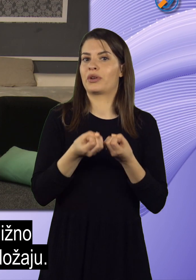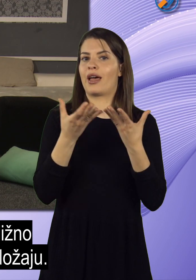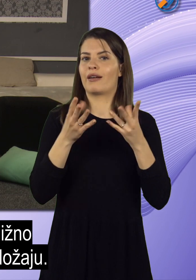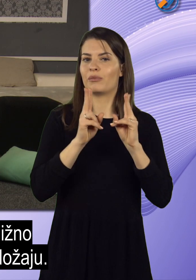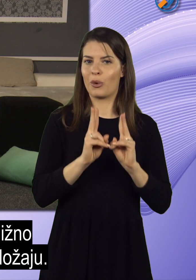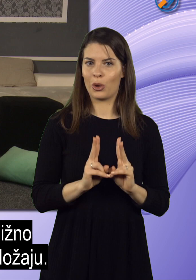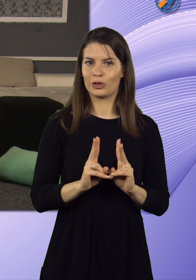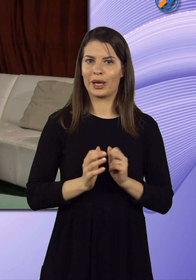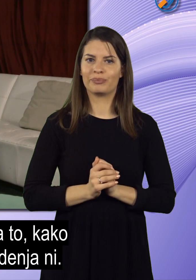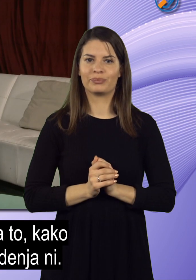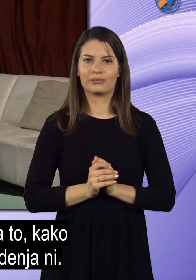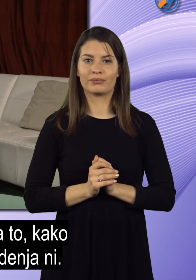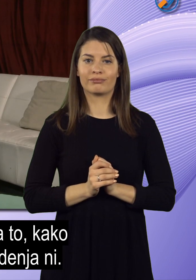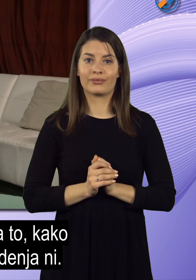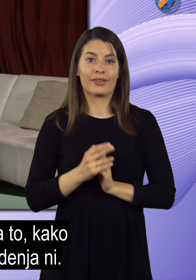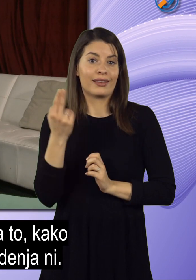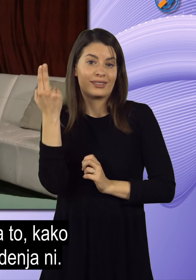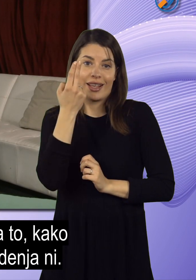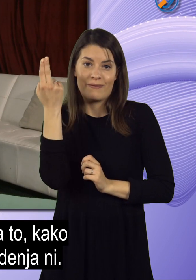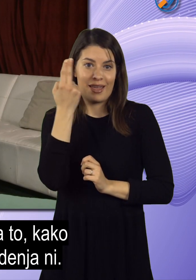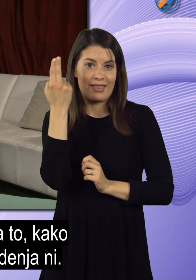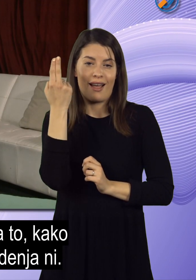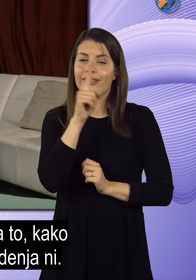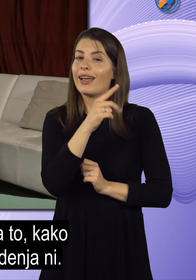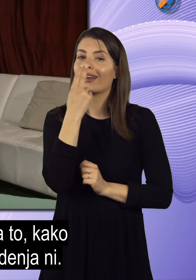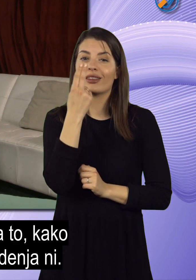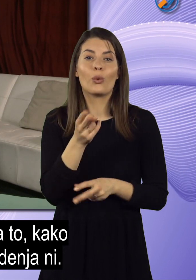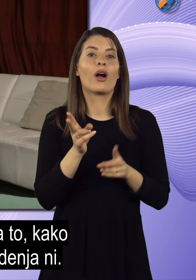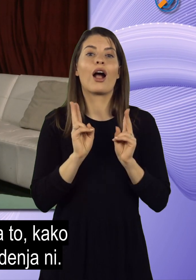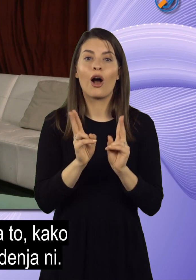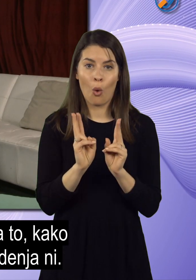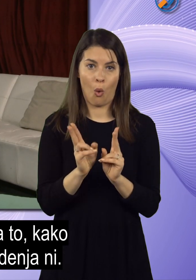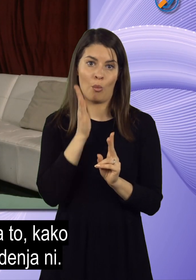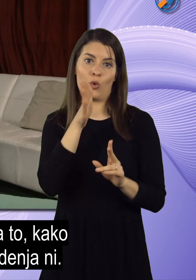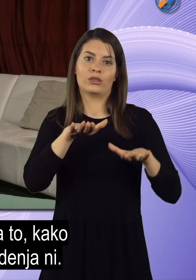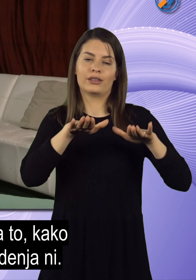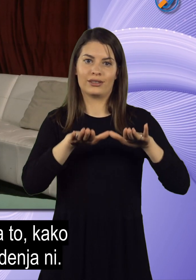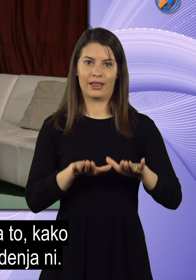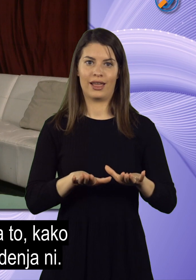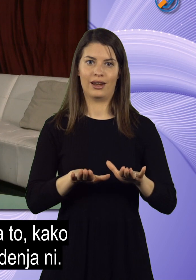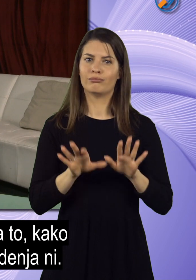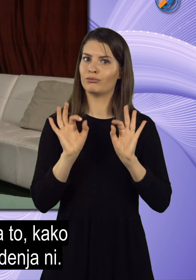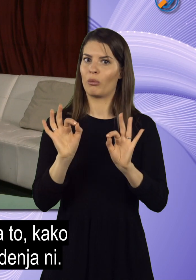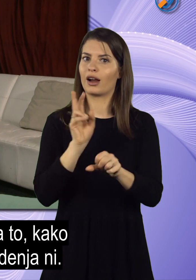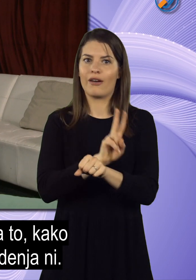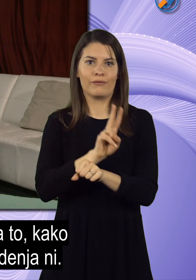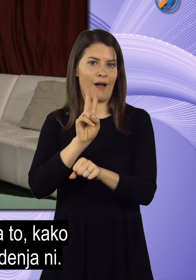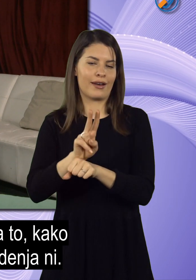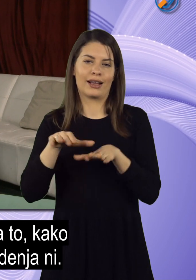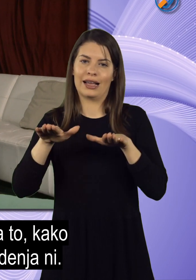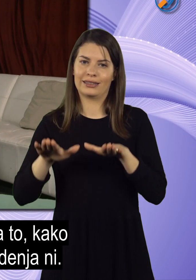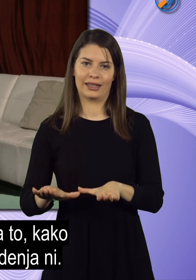naravnem položaju in definitivno pa ne glede na to, kako boste sedeli,